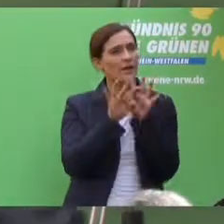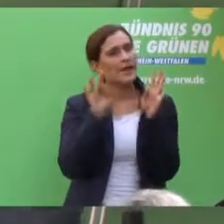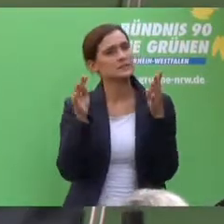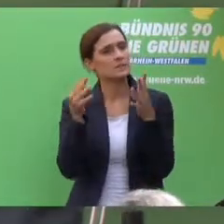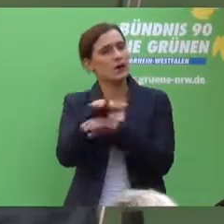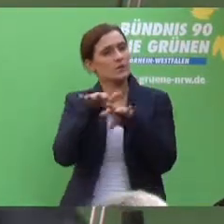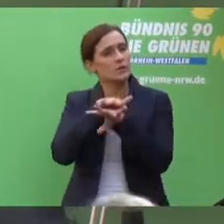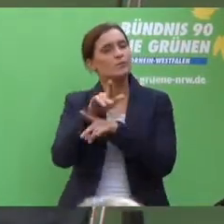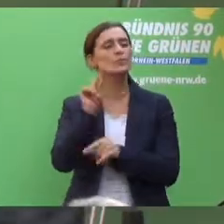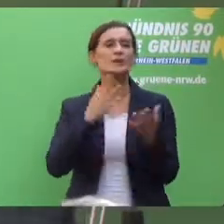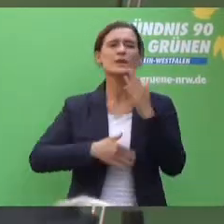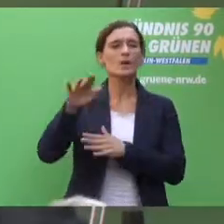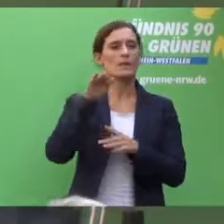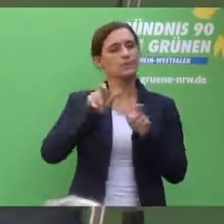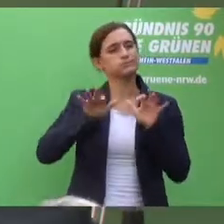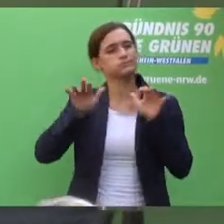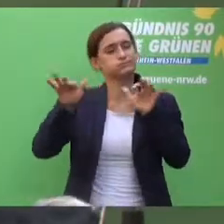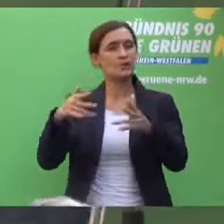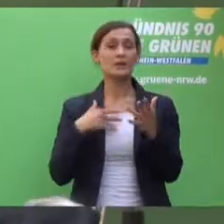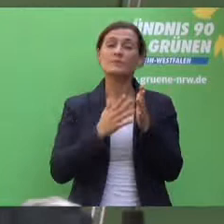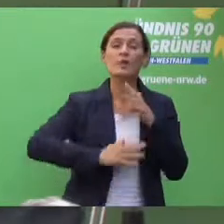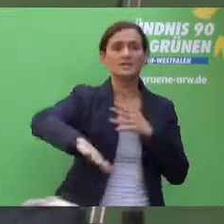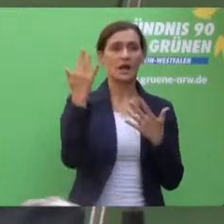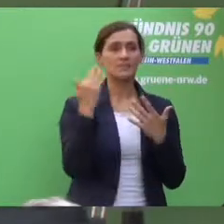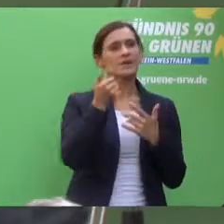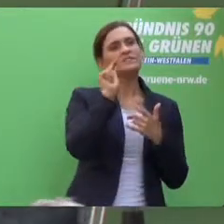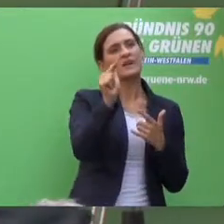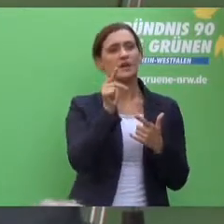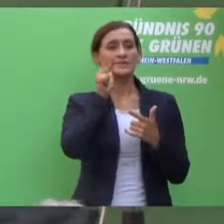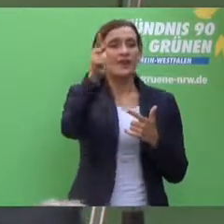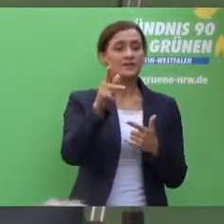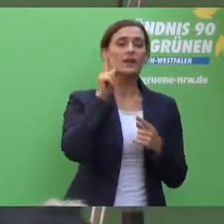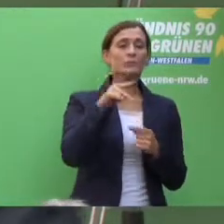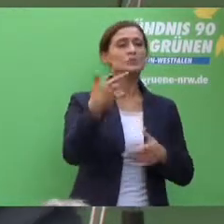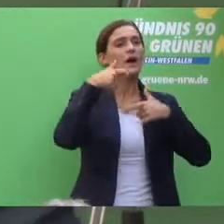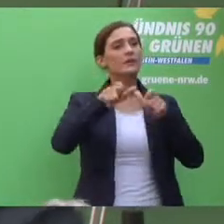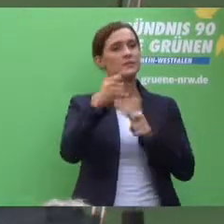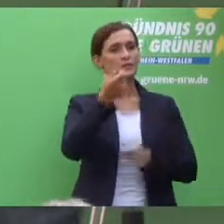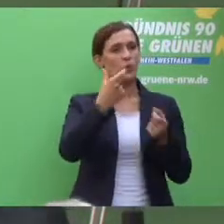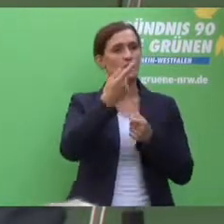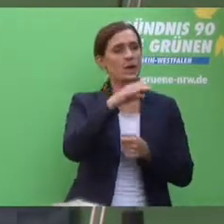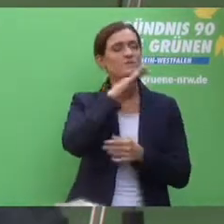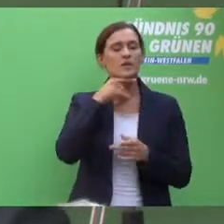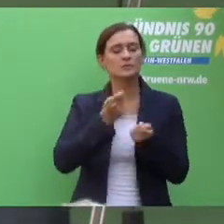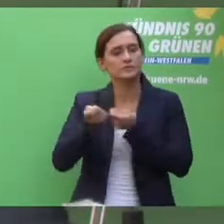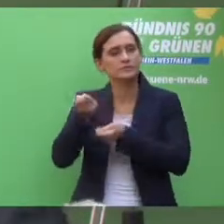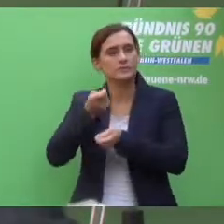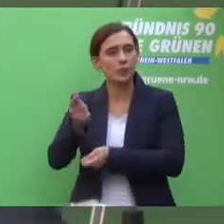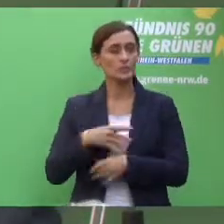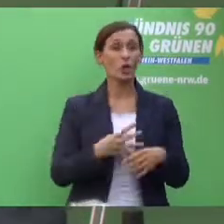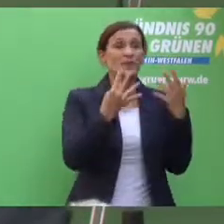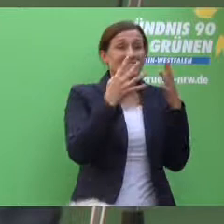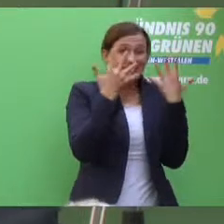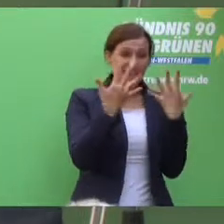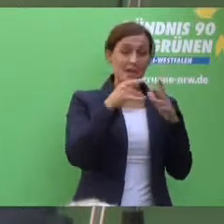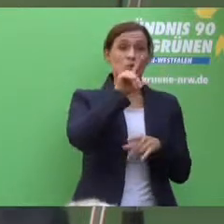müssen massenhaft jeden zweiten, dritten Tag Antibiotika in diese Tiere reingepumpt werden. 9 von 10 Hühnern im